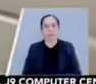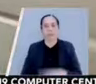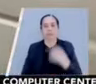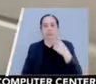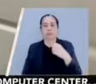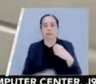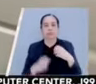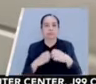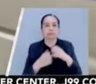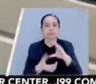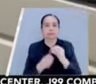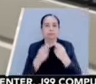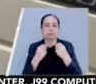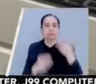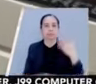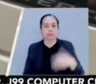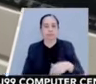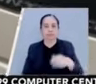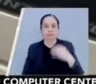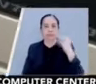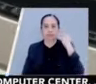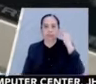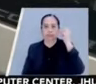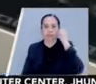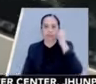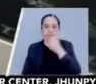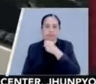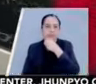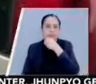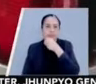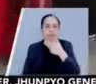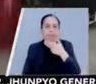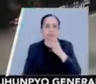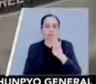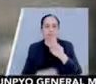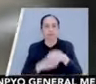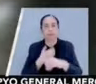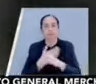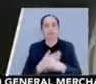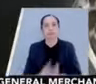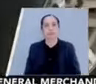Integrated News, Mark Salazar, nakatutok 24 oras.